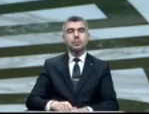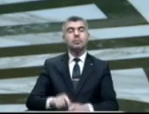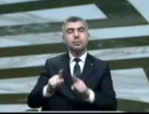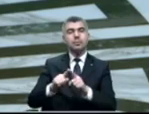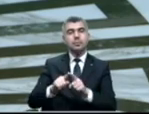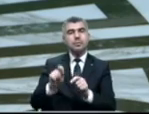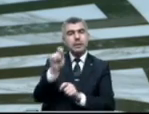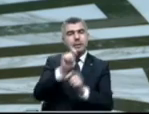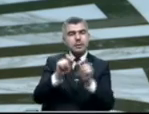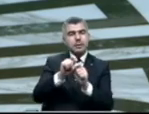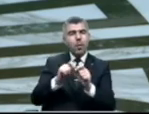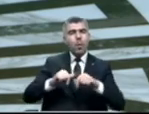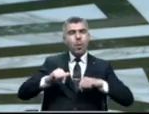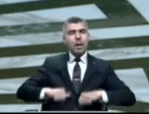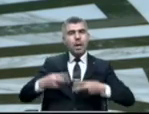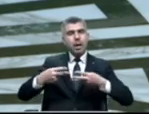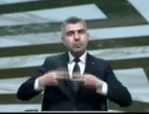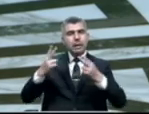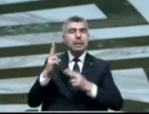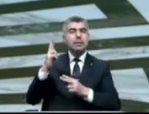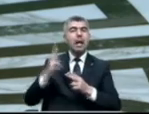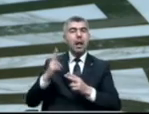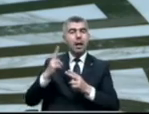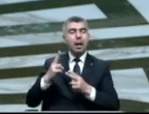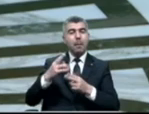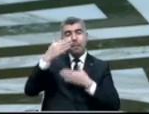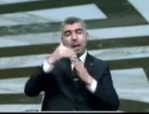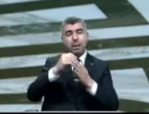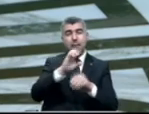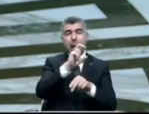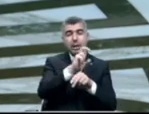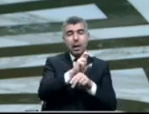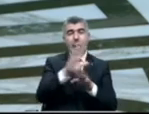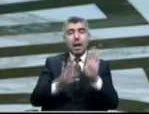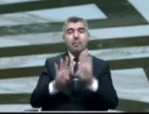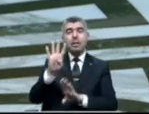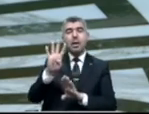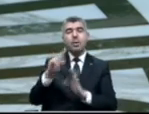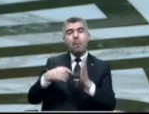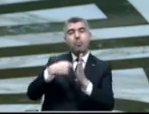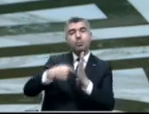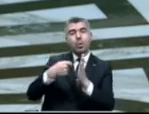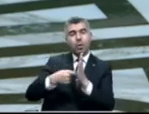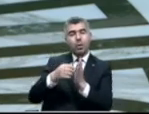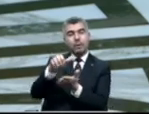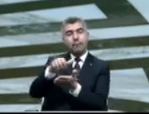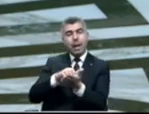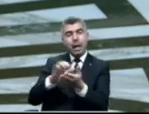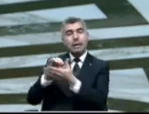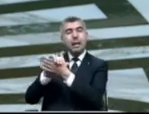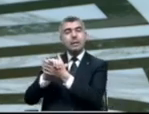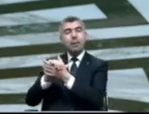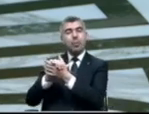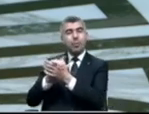فعملت الوزارة منذ انطلاق مخطط المغرب الأخضر على إنجاز تقريبا 14 مشروع من مشاريع ديال الفلاحة التضامنية